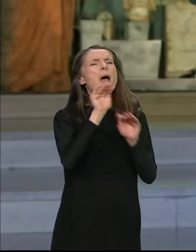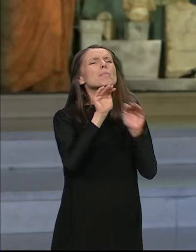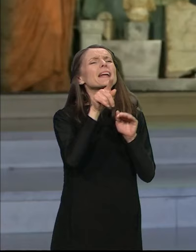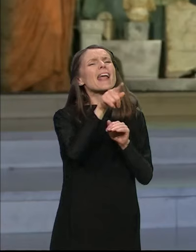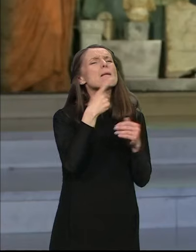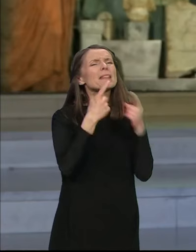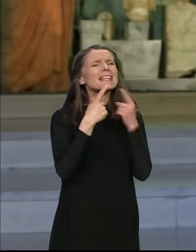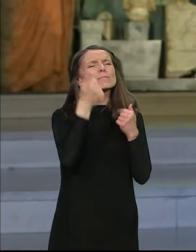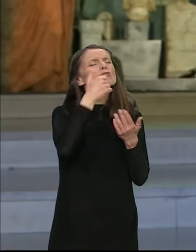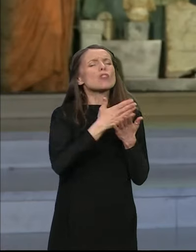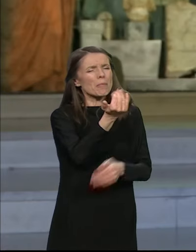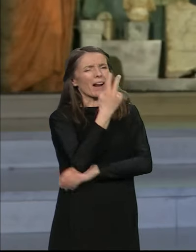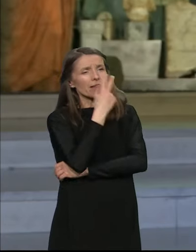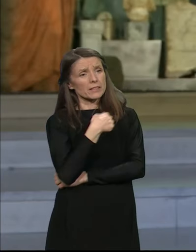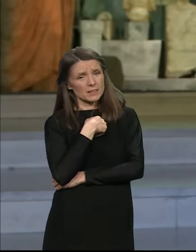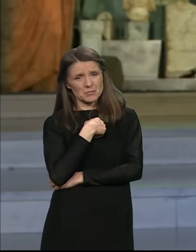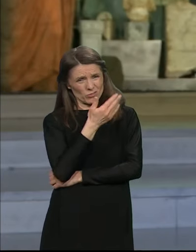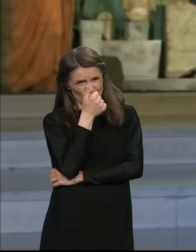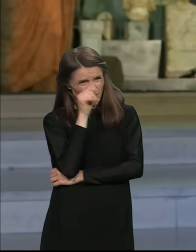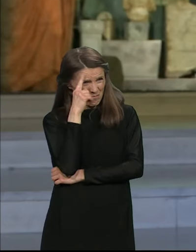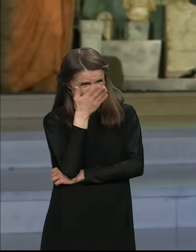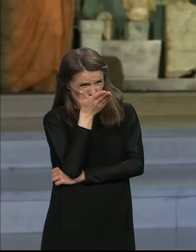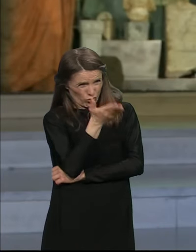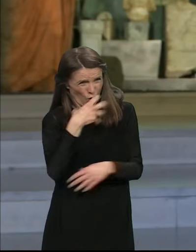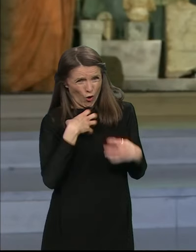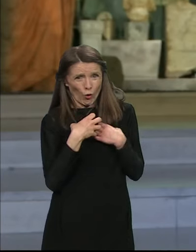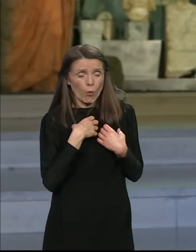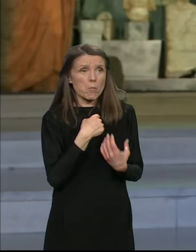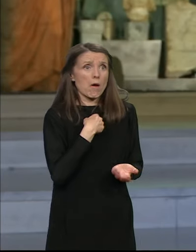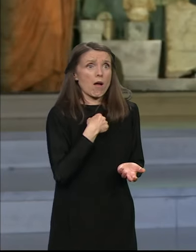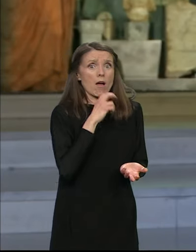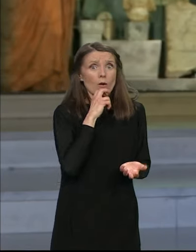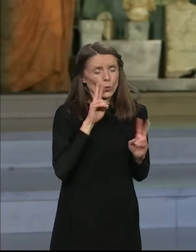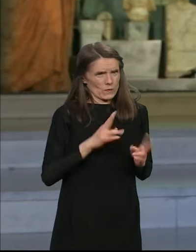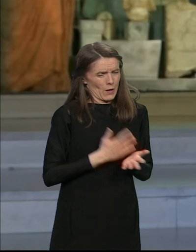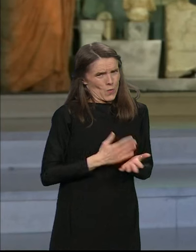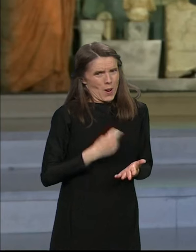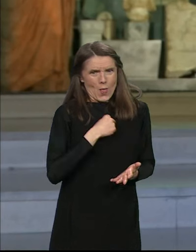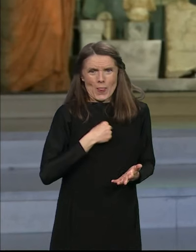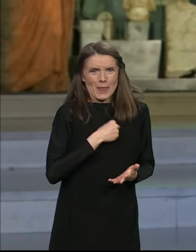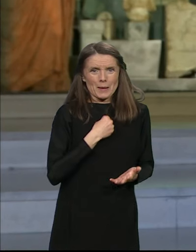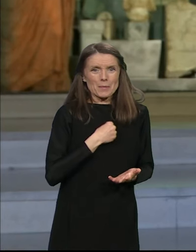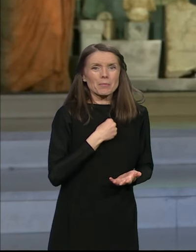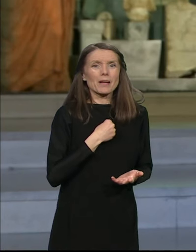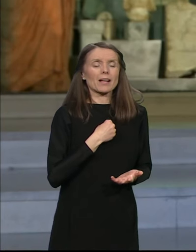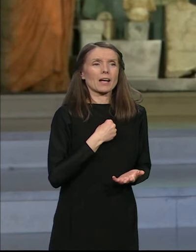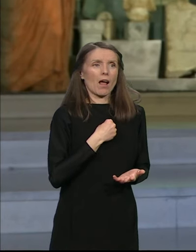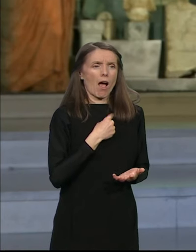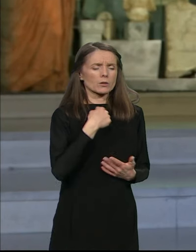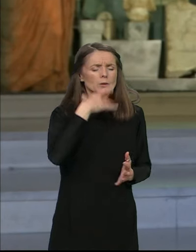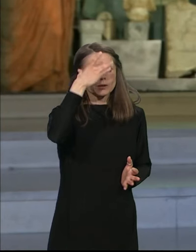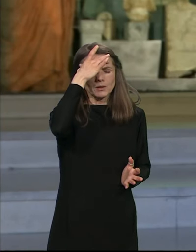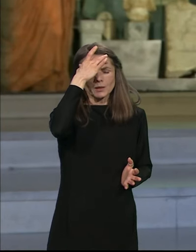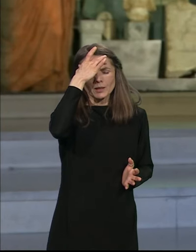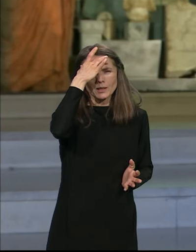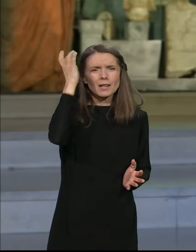sad vi mislite? Šta? Mislite da je to gluma? Pa ja kažem, baš je bilo neprijatno. Tako da me toliko bolela